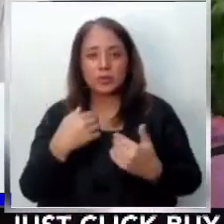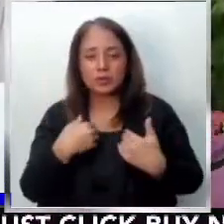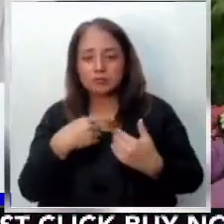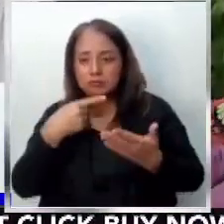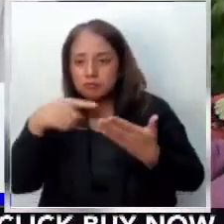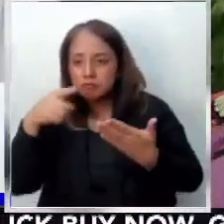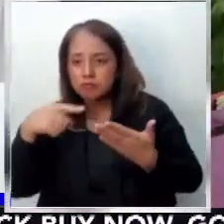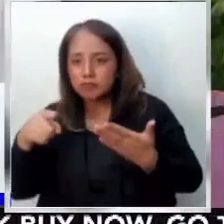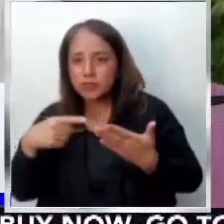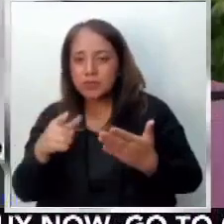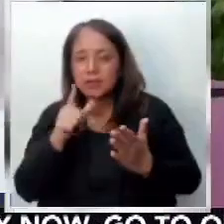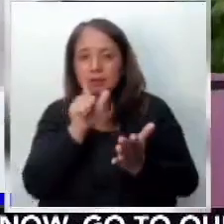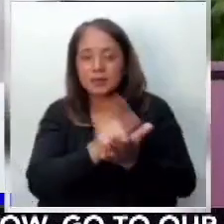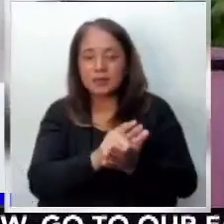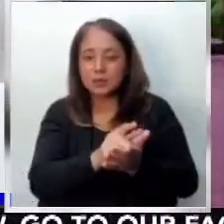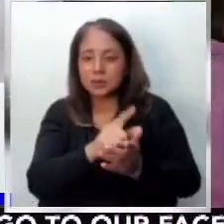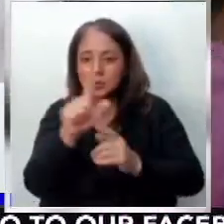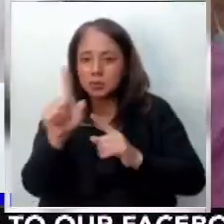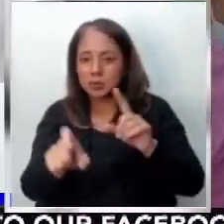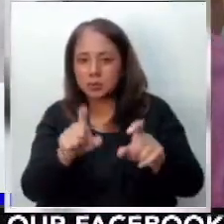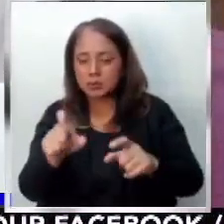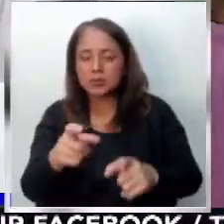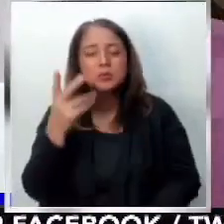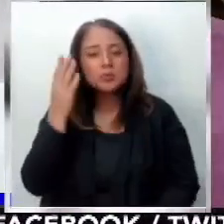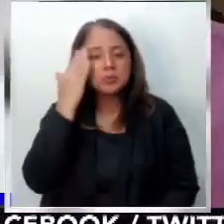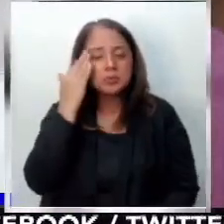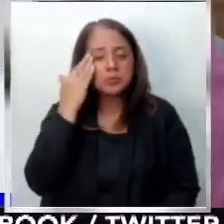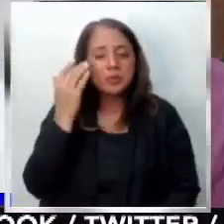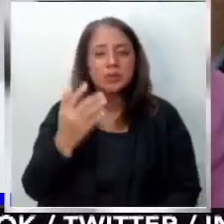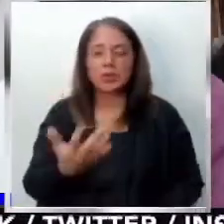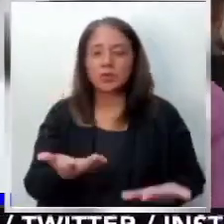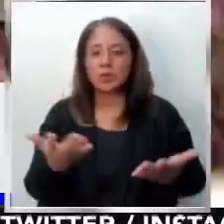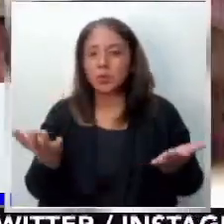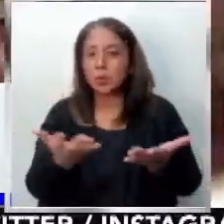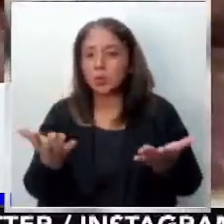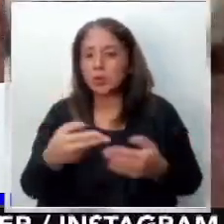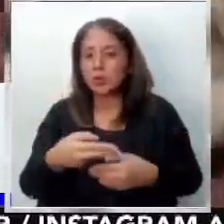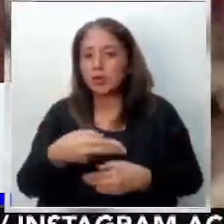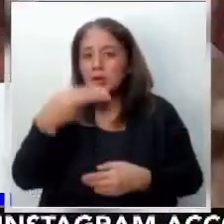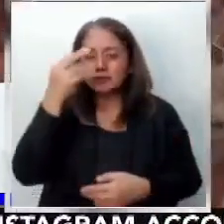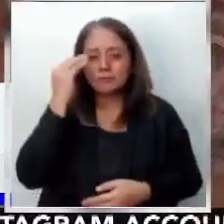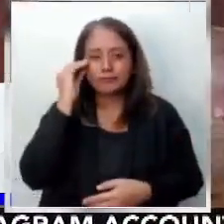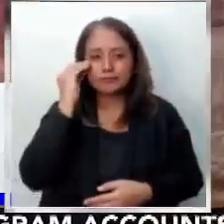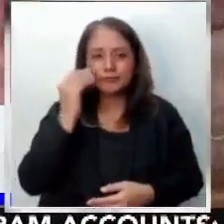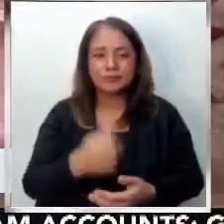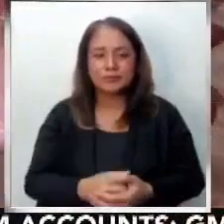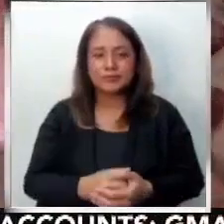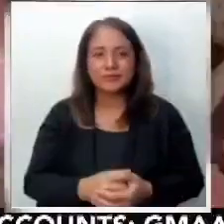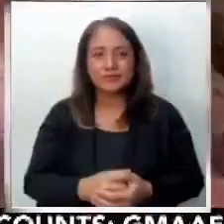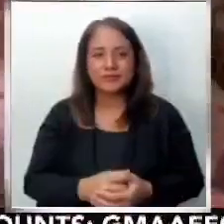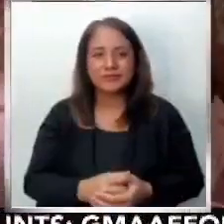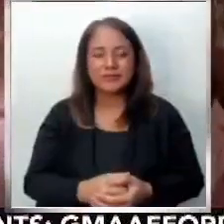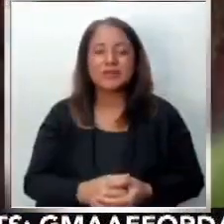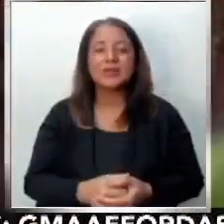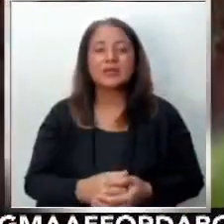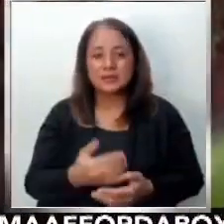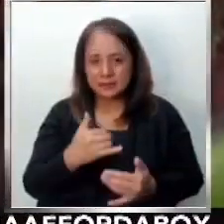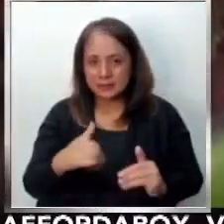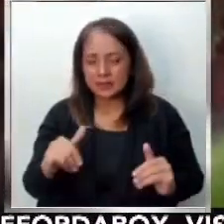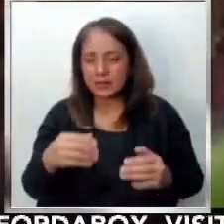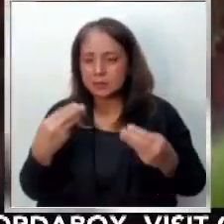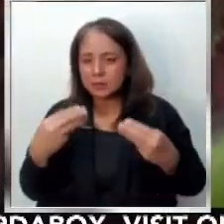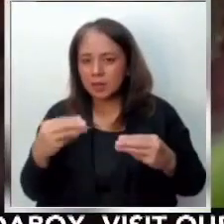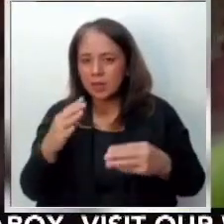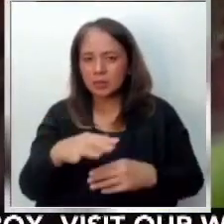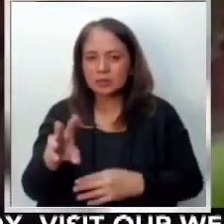letter of inquiry, malalaman po natin talaga kung saan ang pagtaas ng presyo. May ilang palengke pa rin kung saan umaabot hanggang